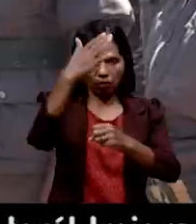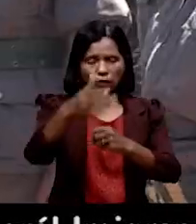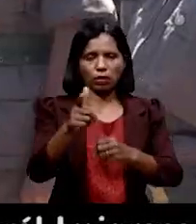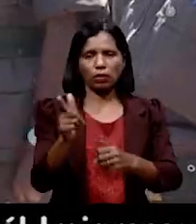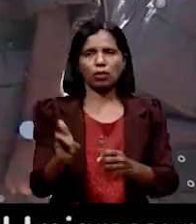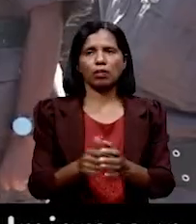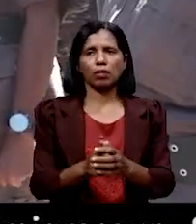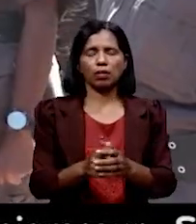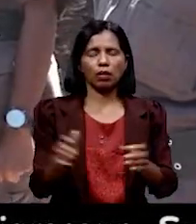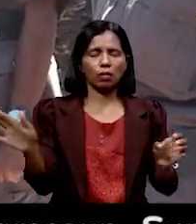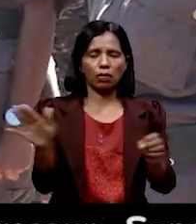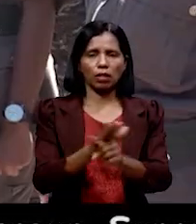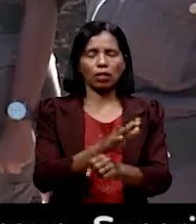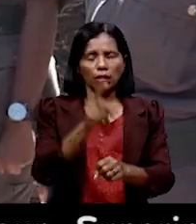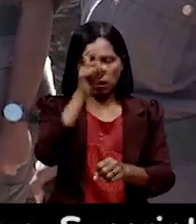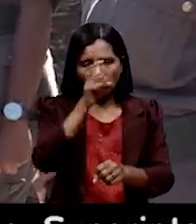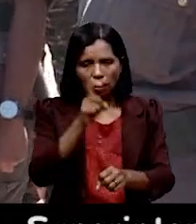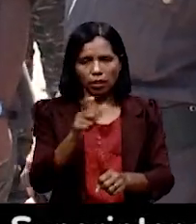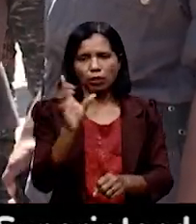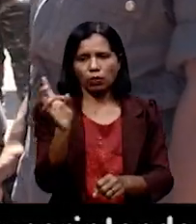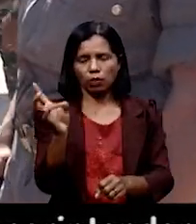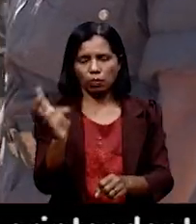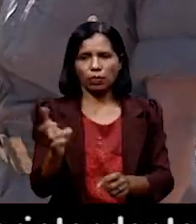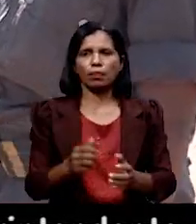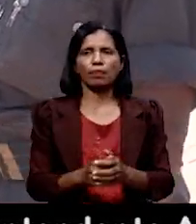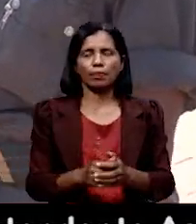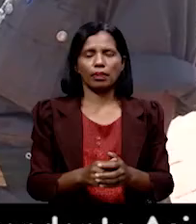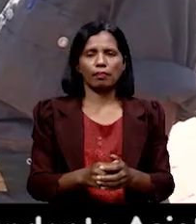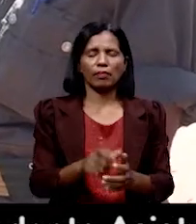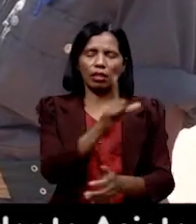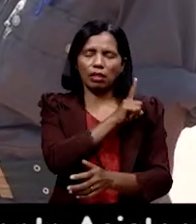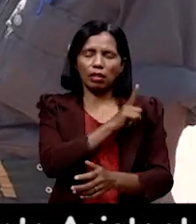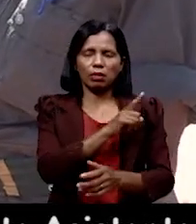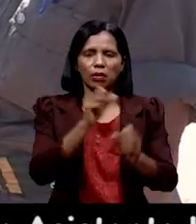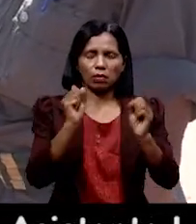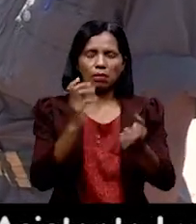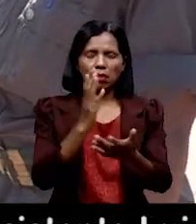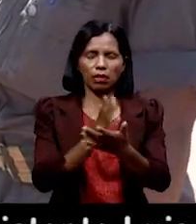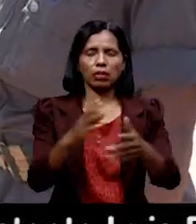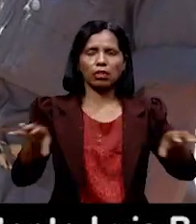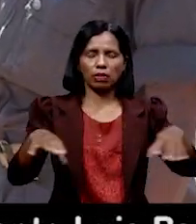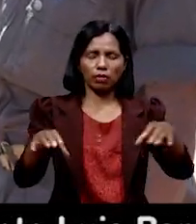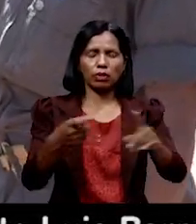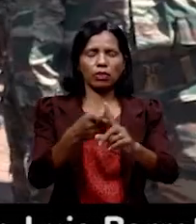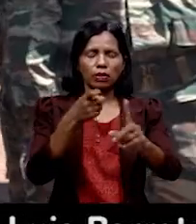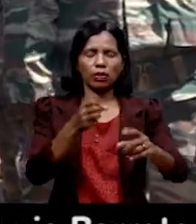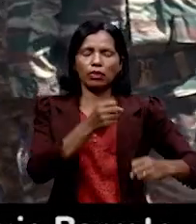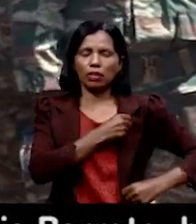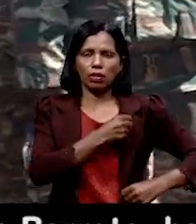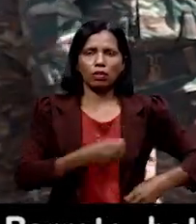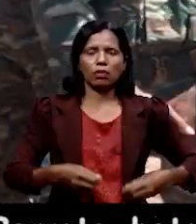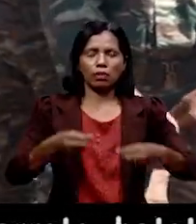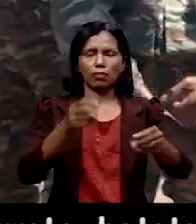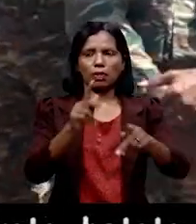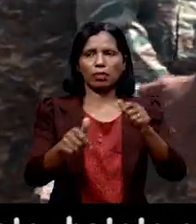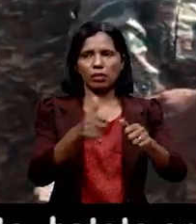kompleta halotinan hitunulu. Hoida de hitunulu ne, Lerianan Timur hateten atu reforma ona husi institusion FFDTL, hodi fofali baya